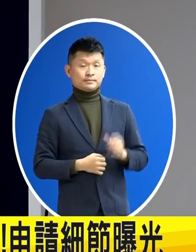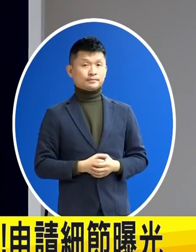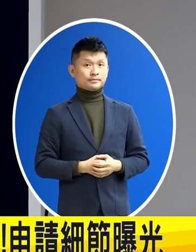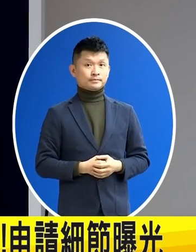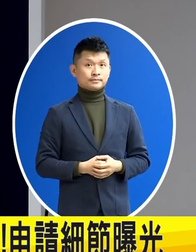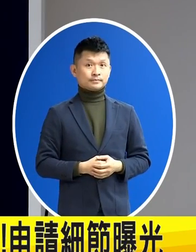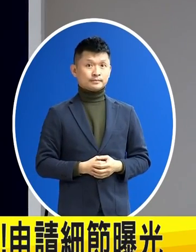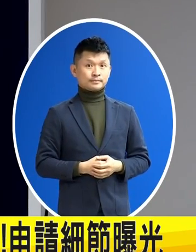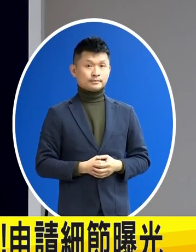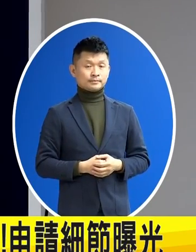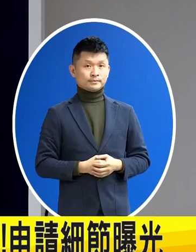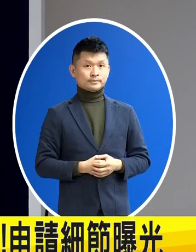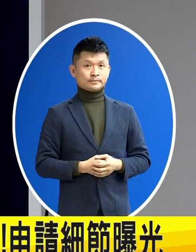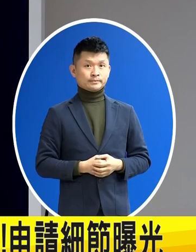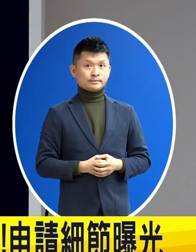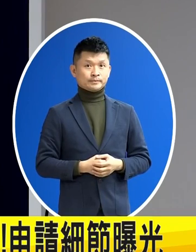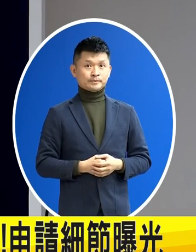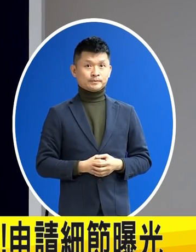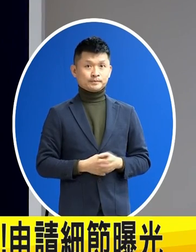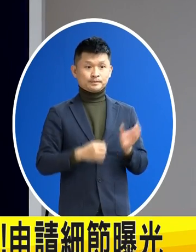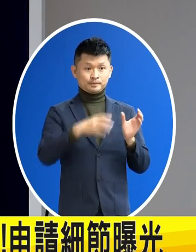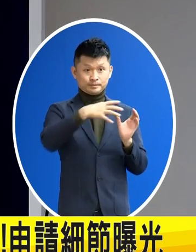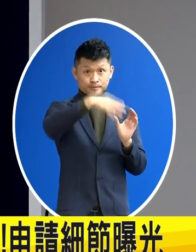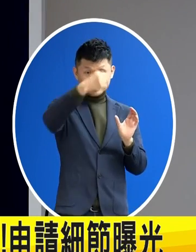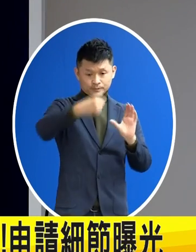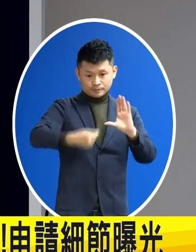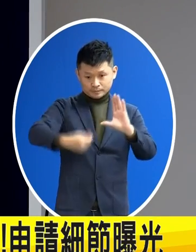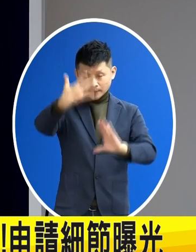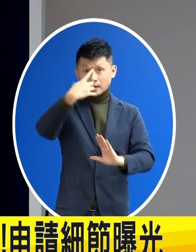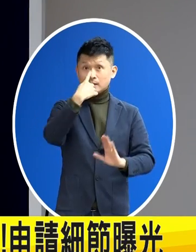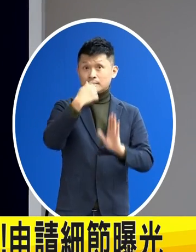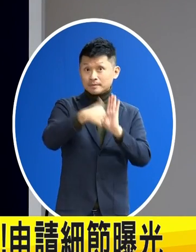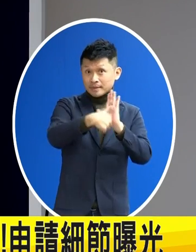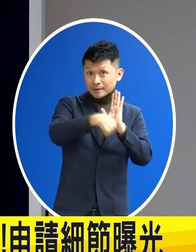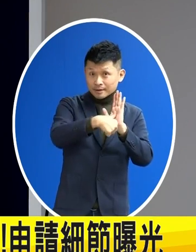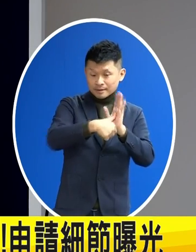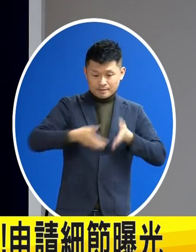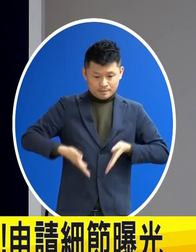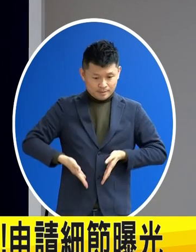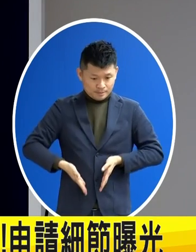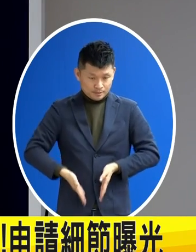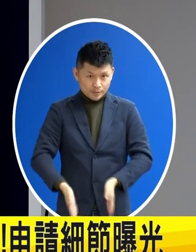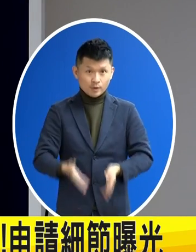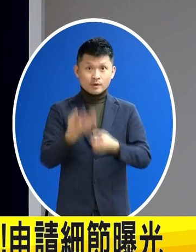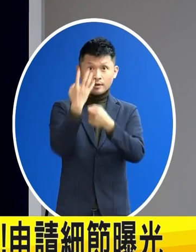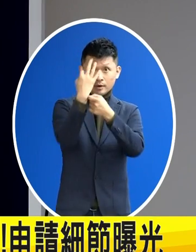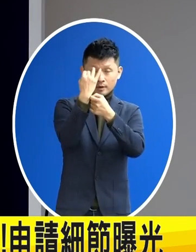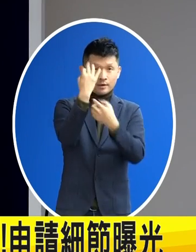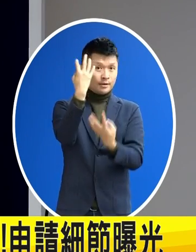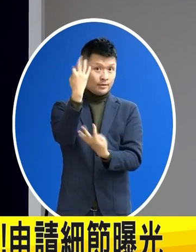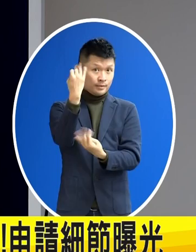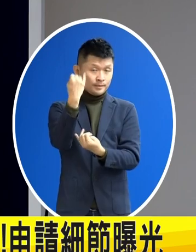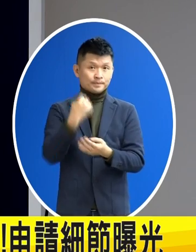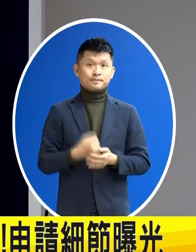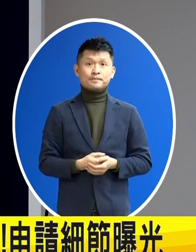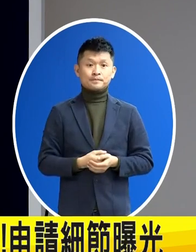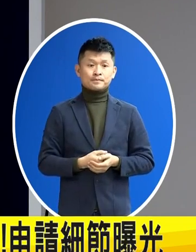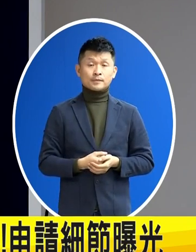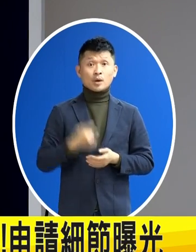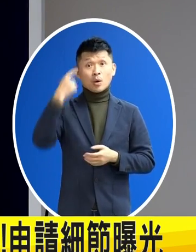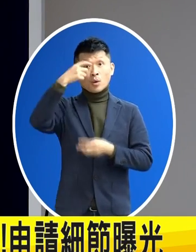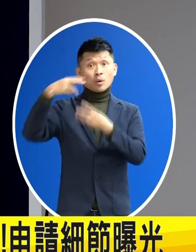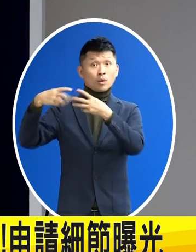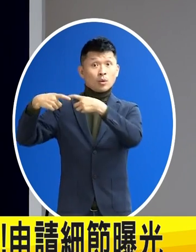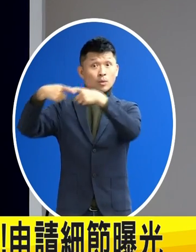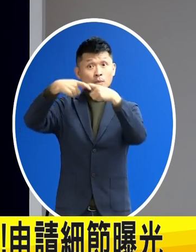好，它就会出现我的姓名，我的出生年日。那它的姓名，欧盟的